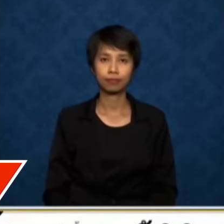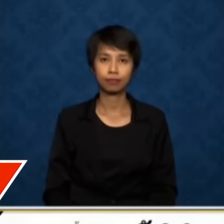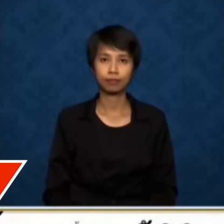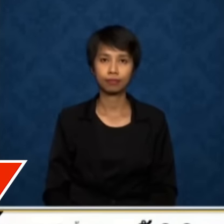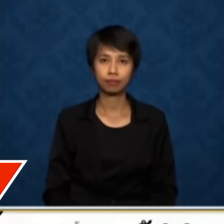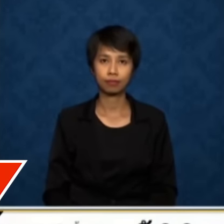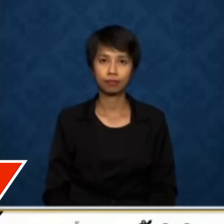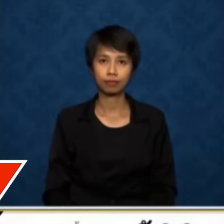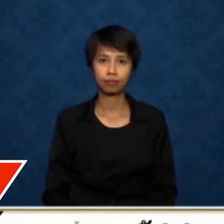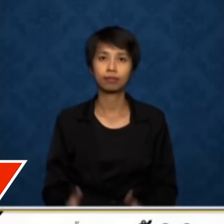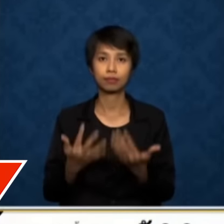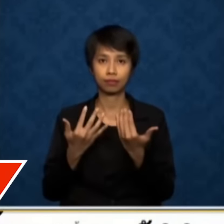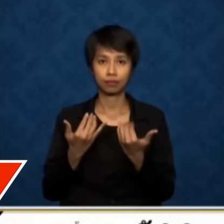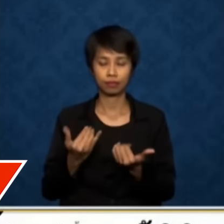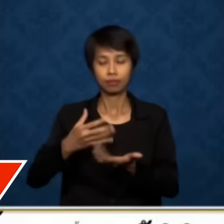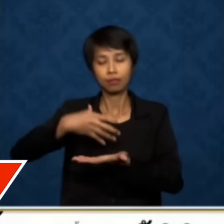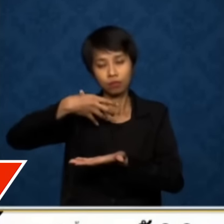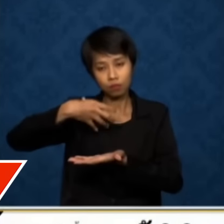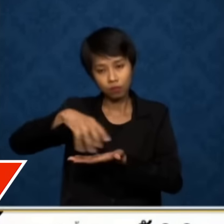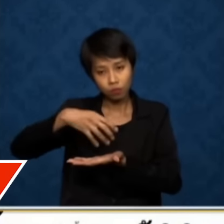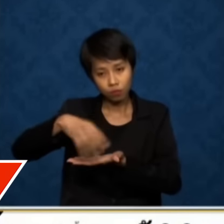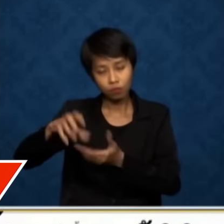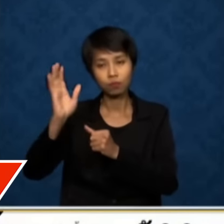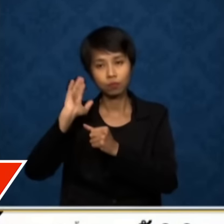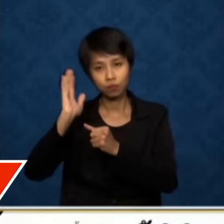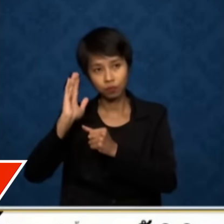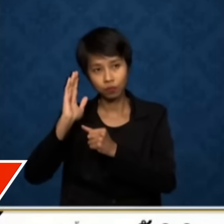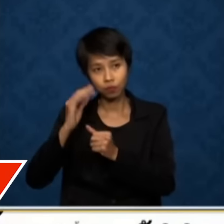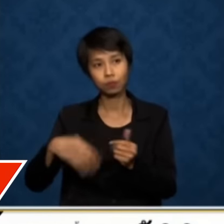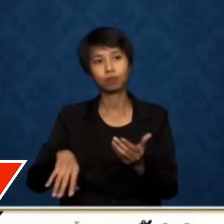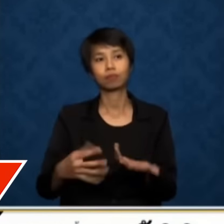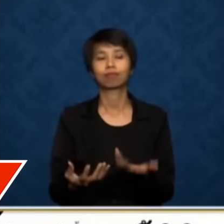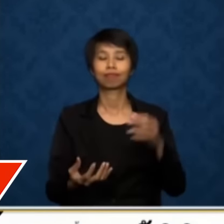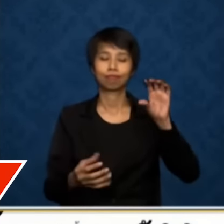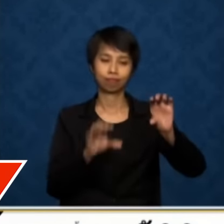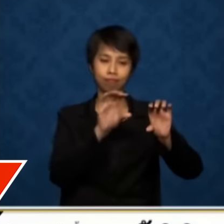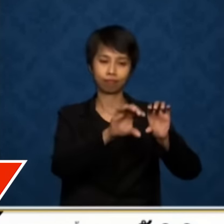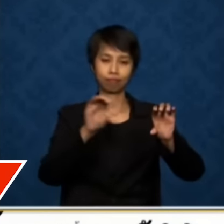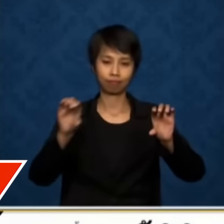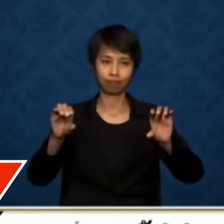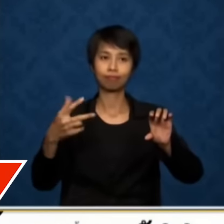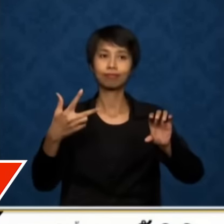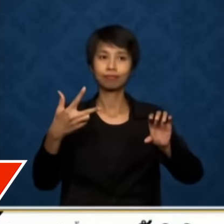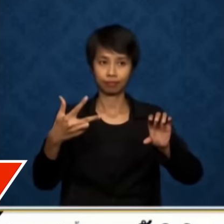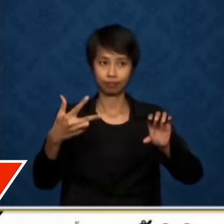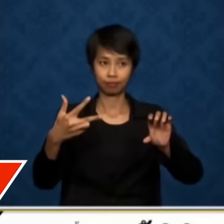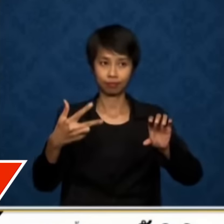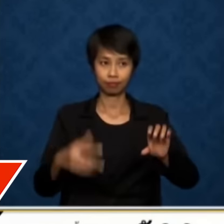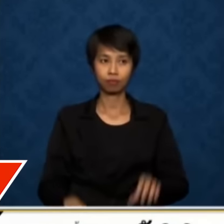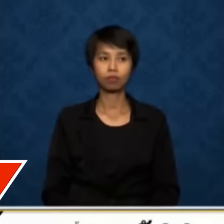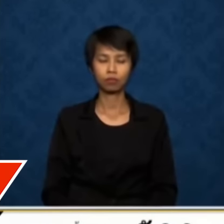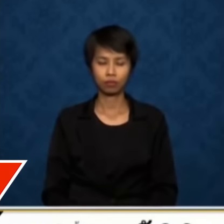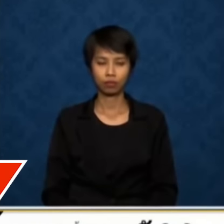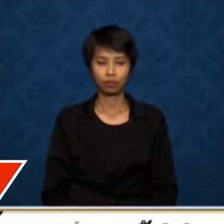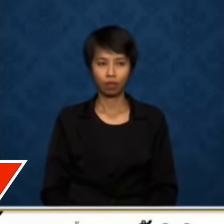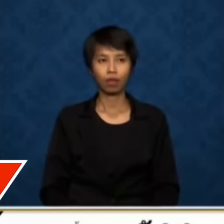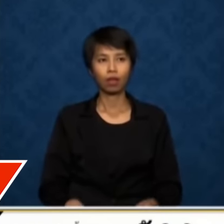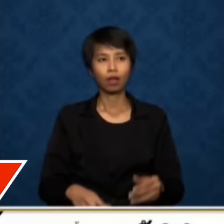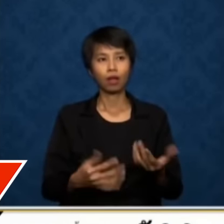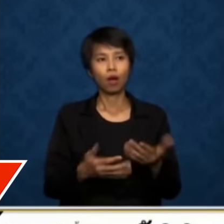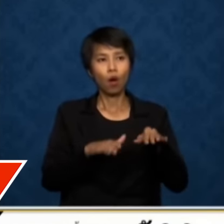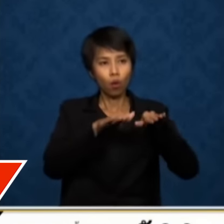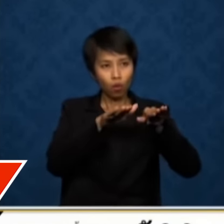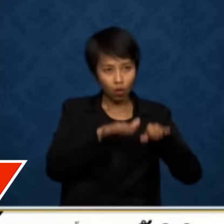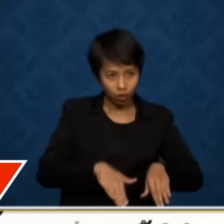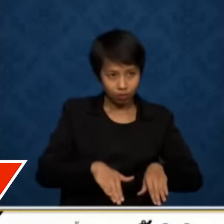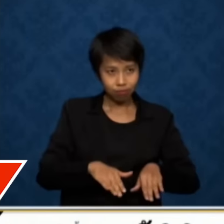แนวทางในการอภิปรายในวันนี้นะครับก็มีแค่นี้ครับมี3ก้อนหลักๆเท่านั้นเองคือเรื่องของการลดรัก